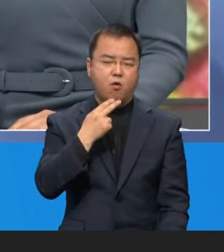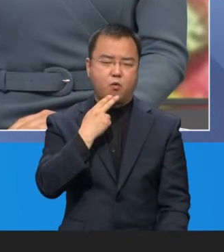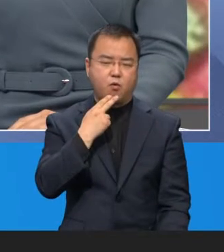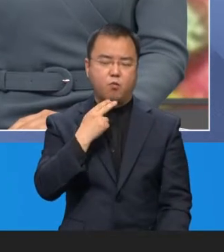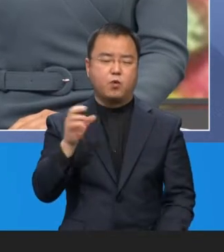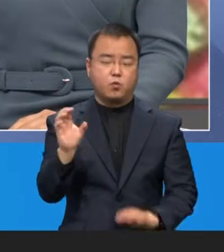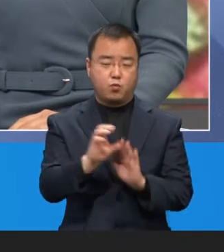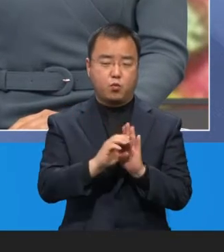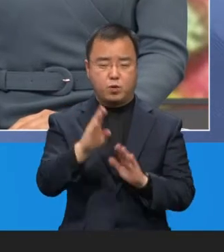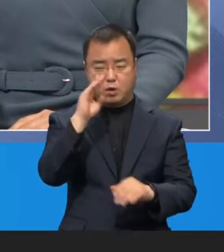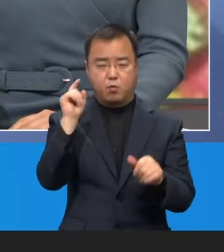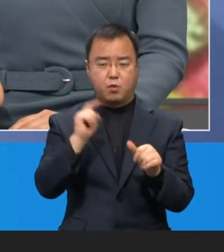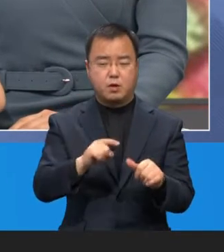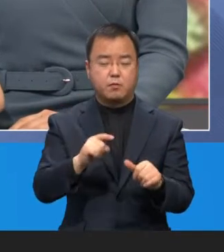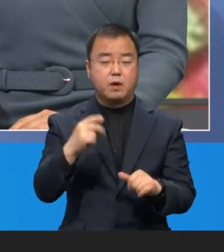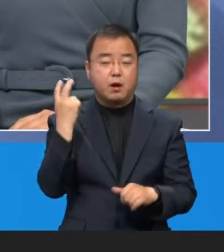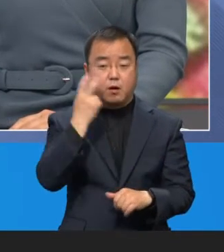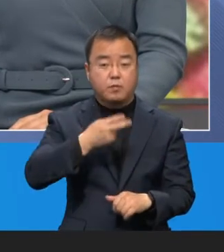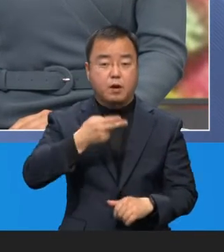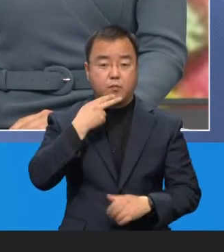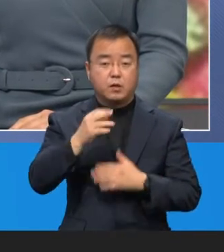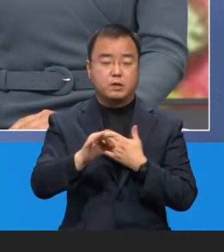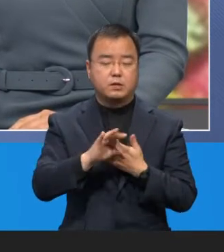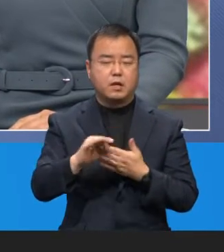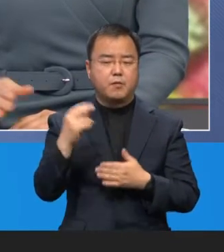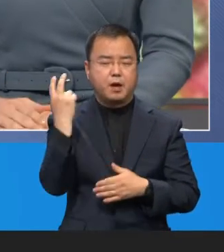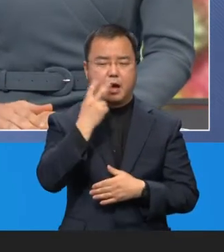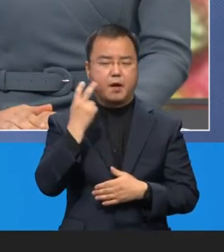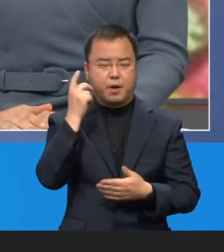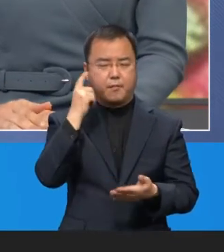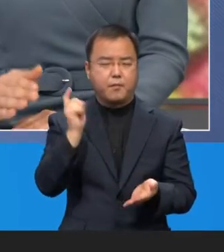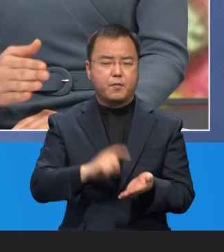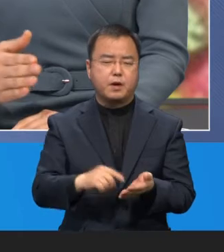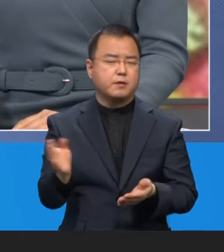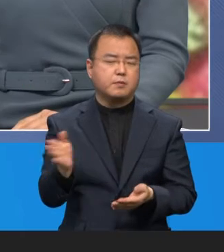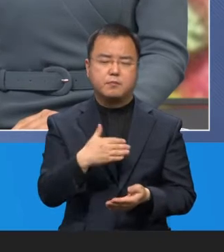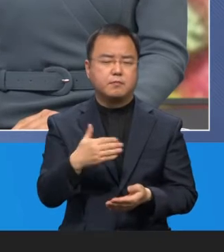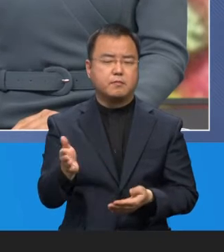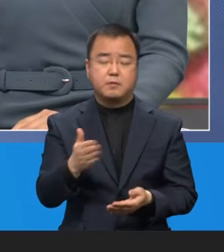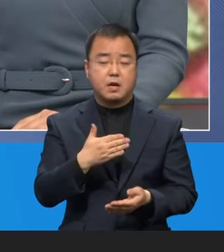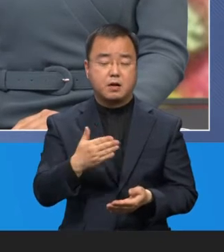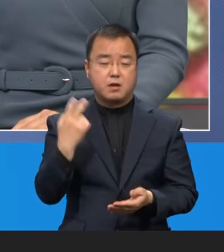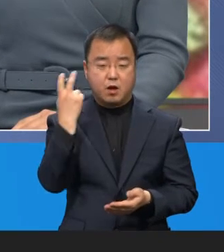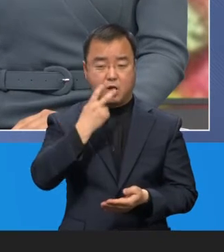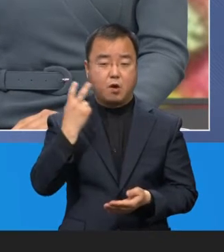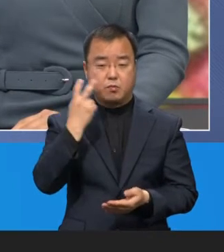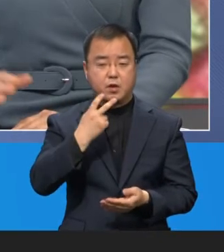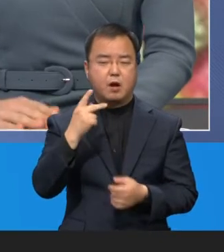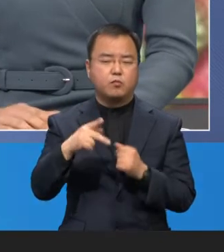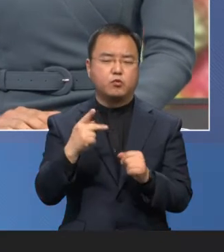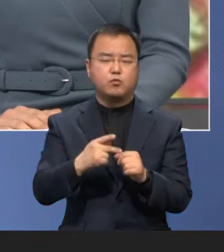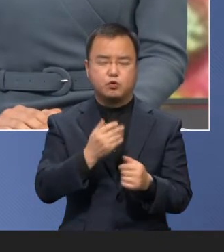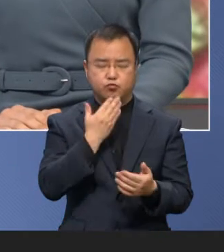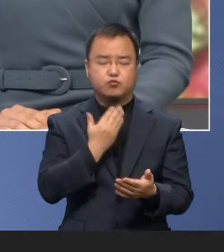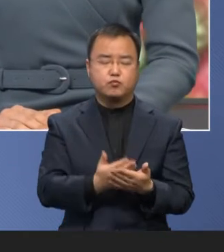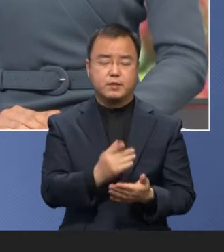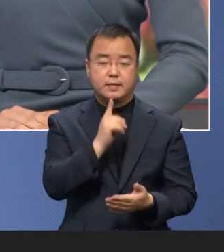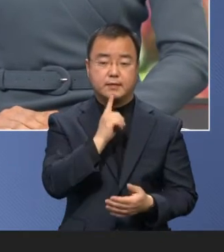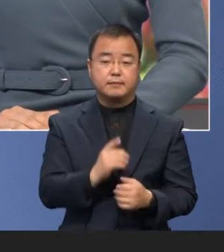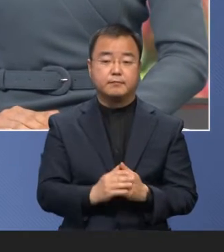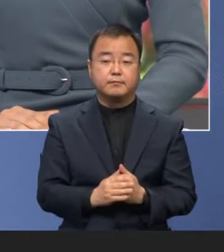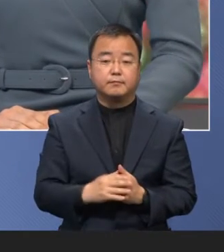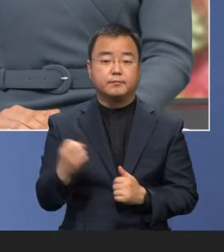그러니까 검사를 하지 않았다면 감염자를 찾아낼 수 없었을 테니까요. 이 검사 프로그램의 중요성을 입증한 거죠. 예.